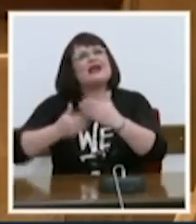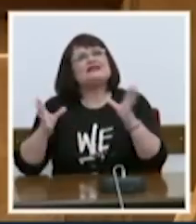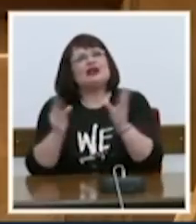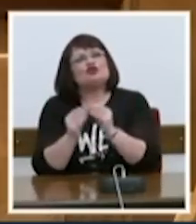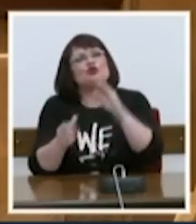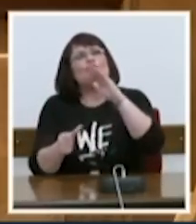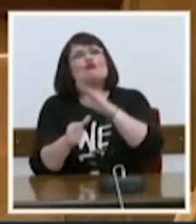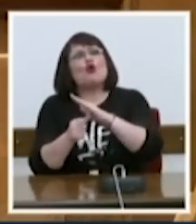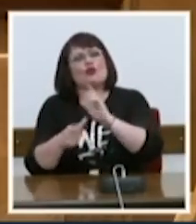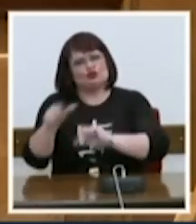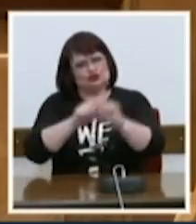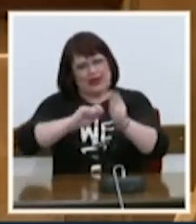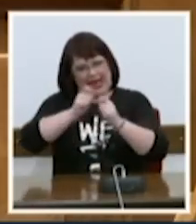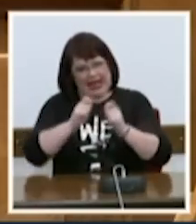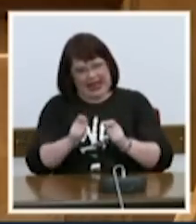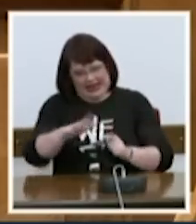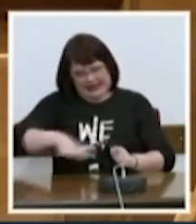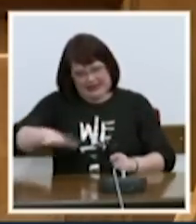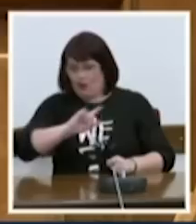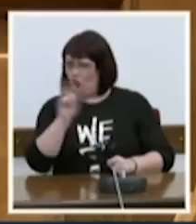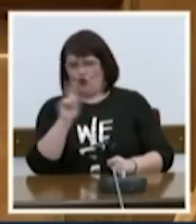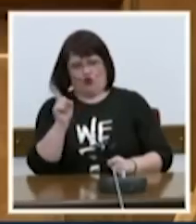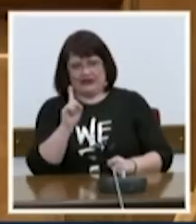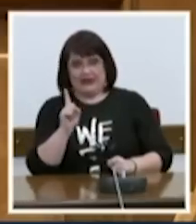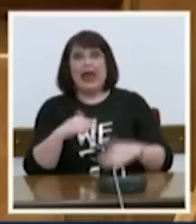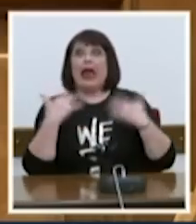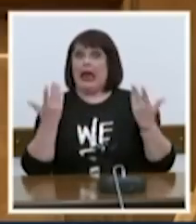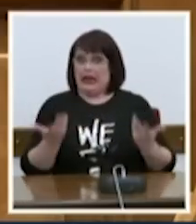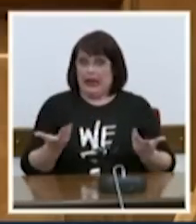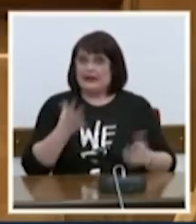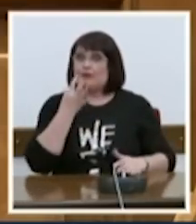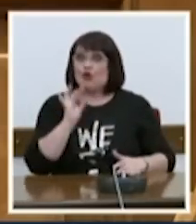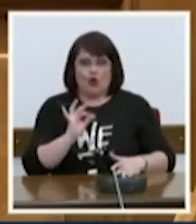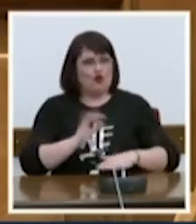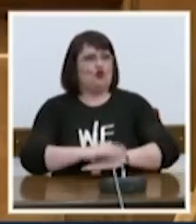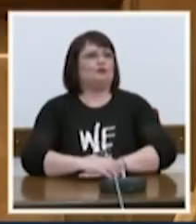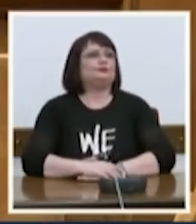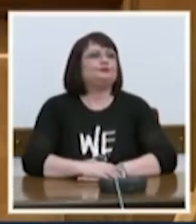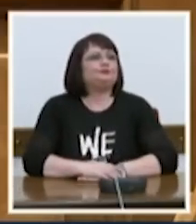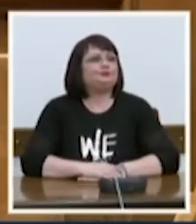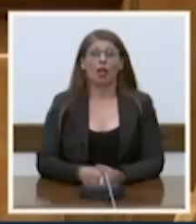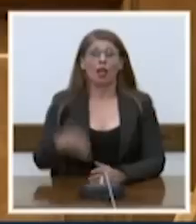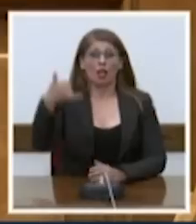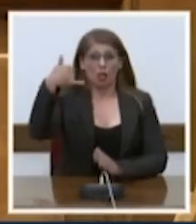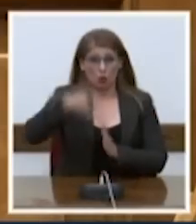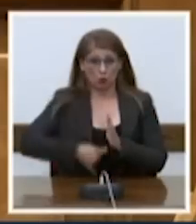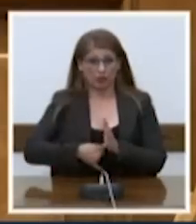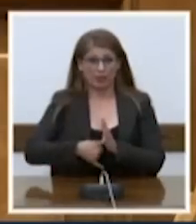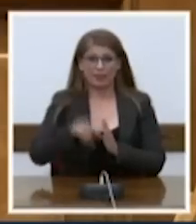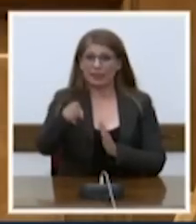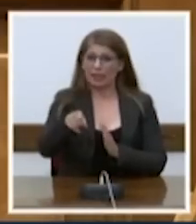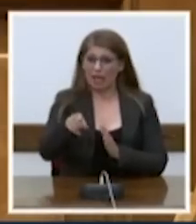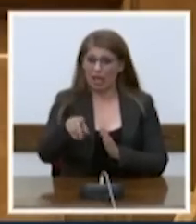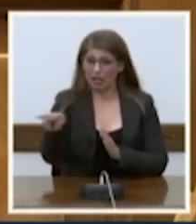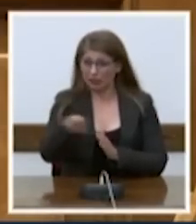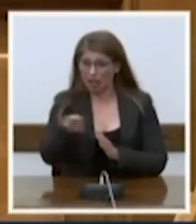την αναμόρφωση του χώρου που διεκδικούν, αλλά επειδή ουσιαστικά ταυτίζονται μαζί σας στα